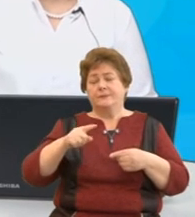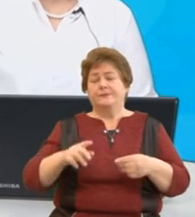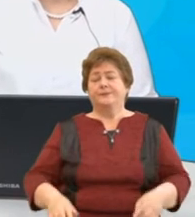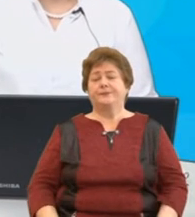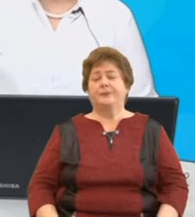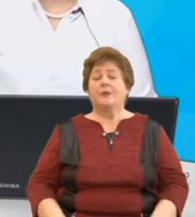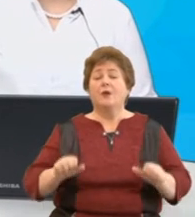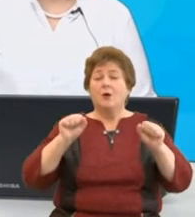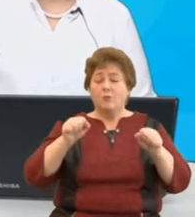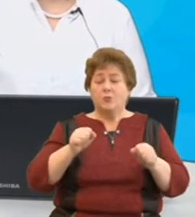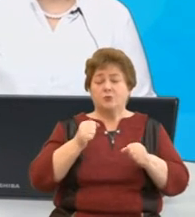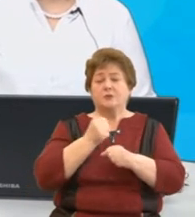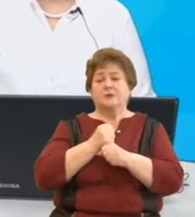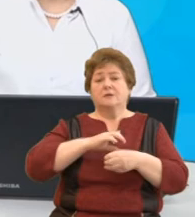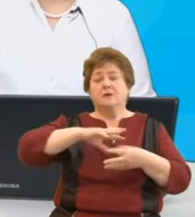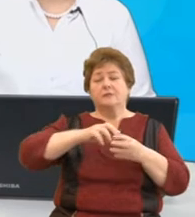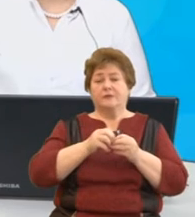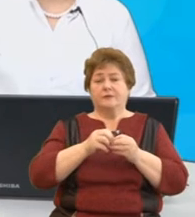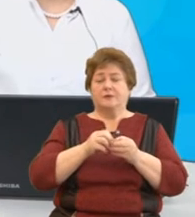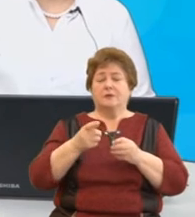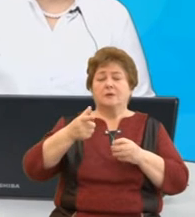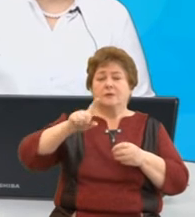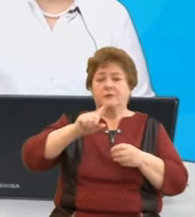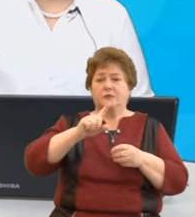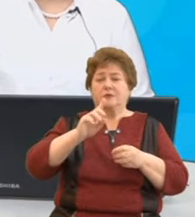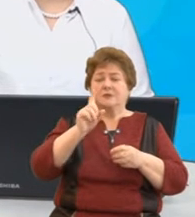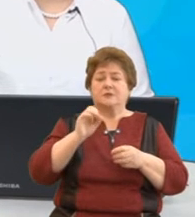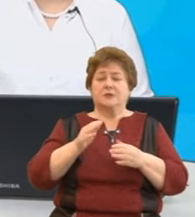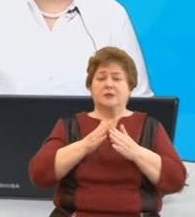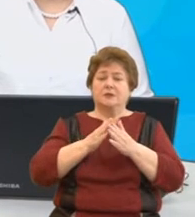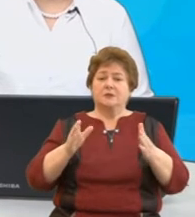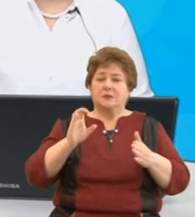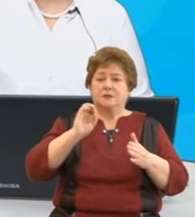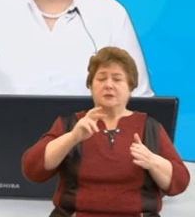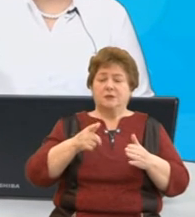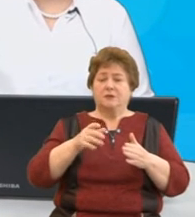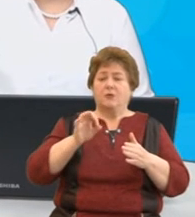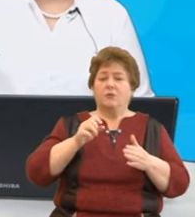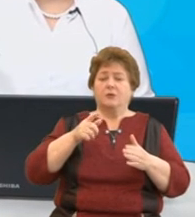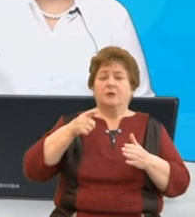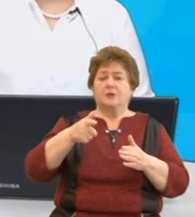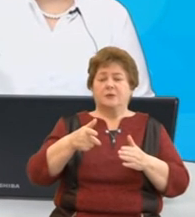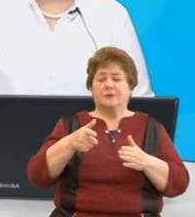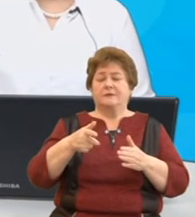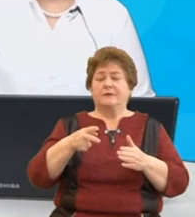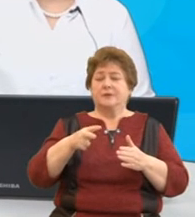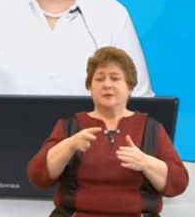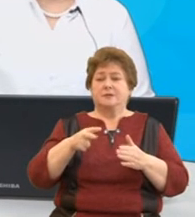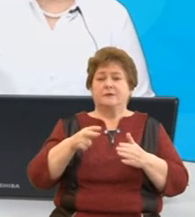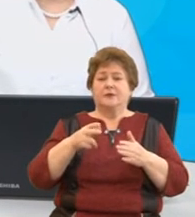могу сделать выводы твердый знак разделяет согласной от гласного